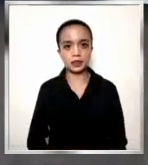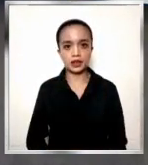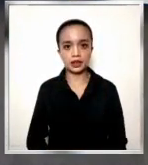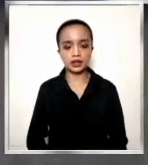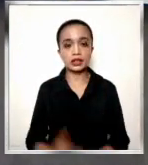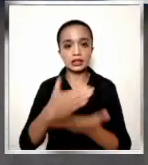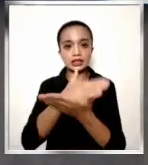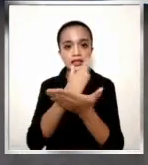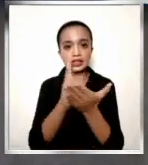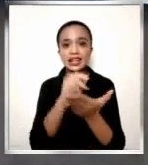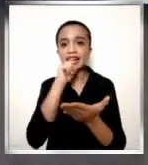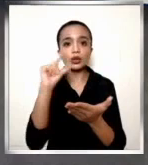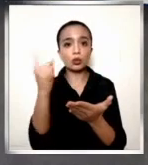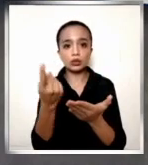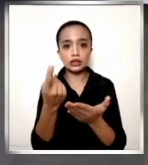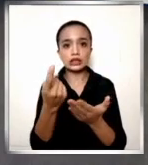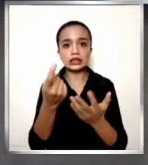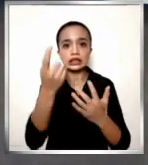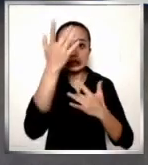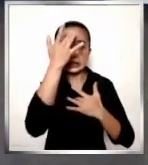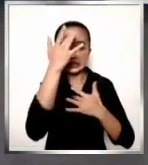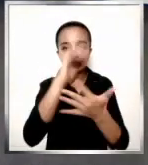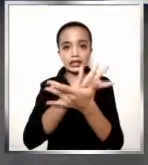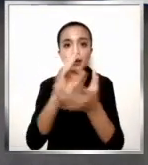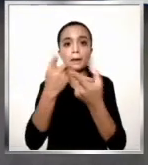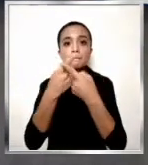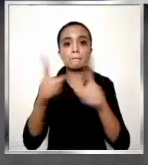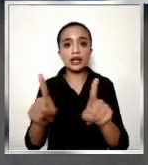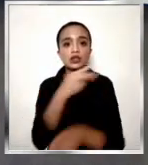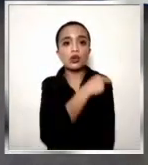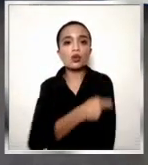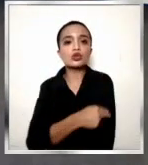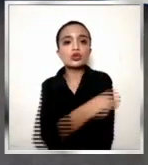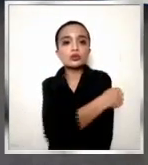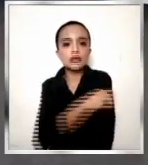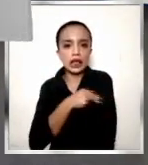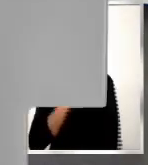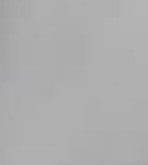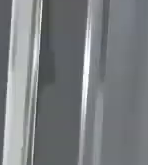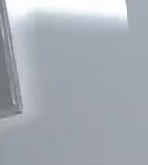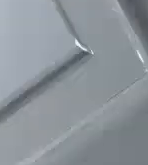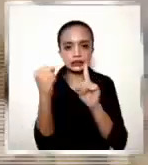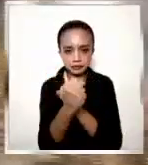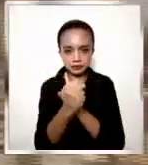pinagbabasihan kung hindi yung kalagayan ng mga ospital. Nakatutok si Joseph Morong.